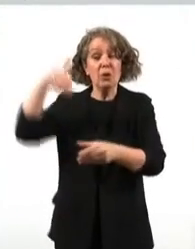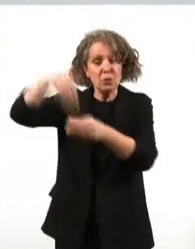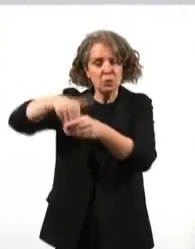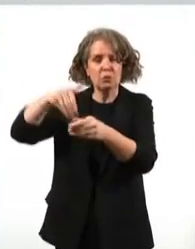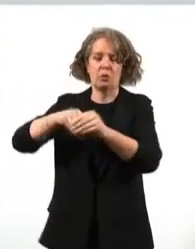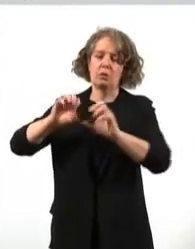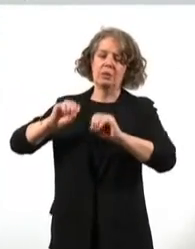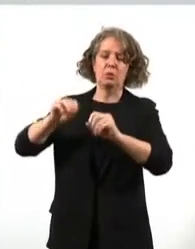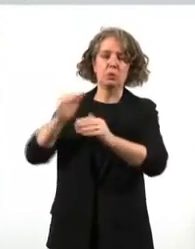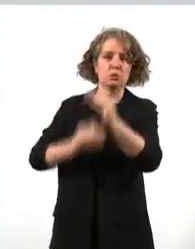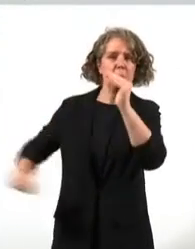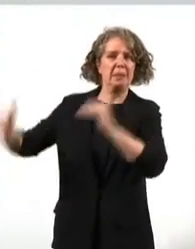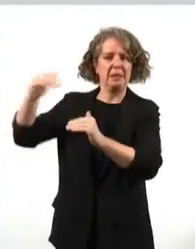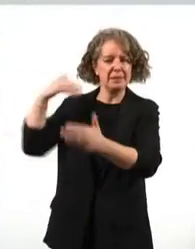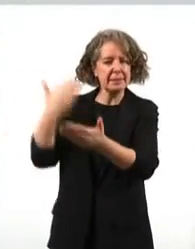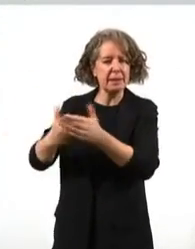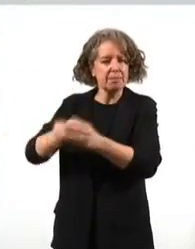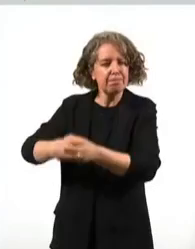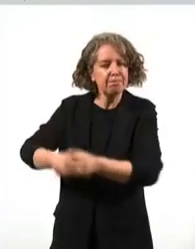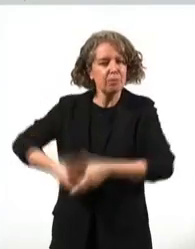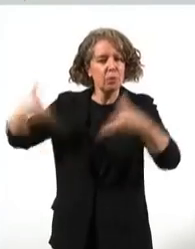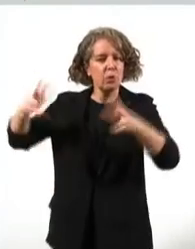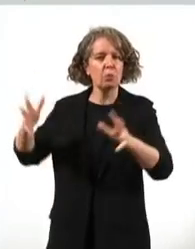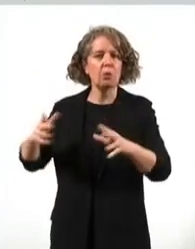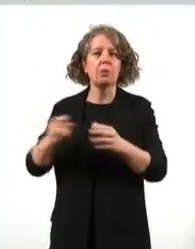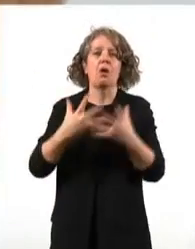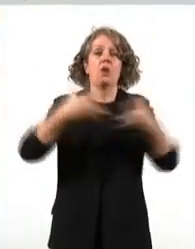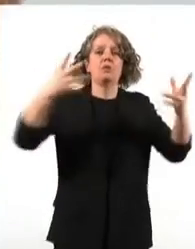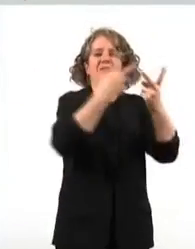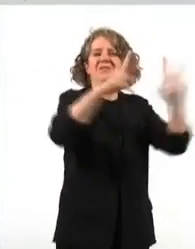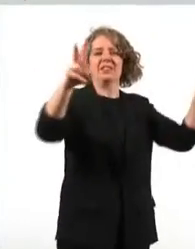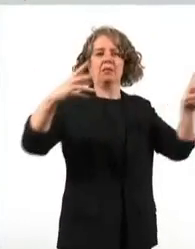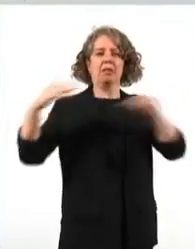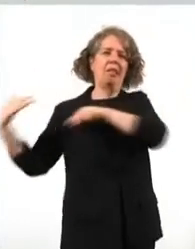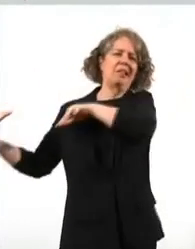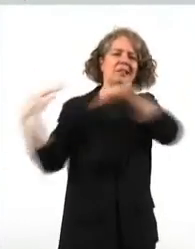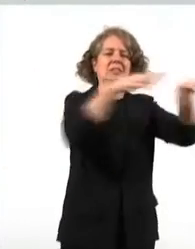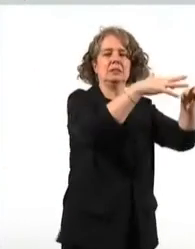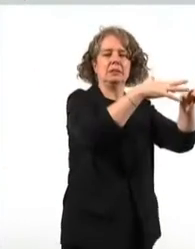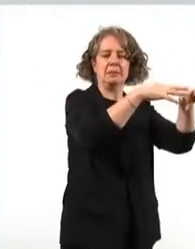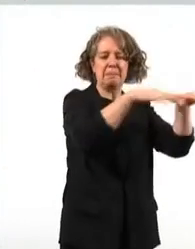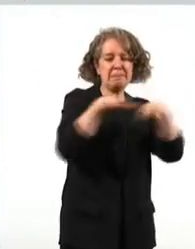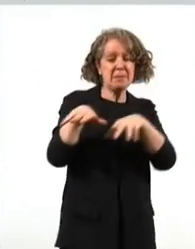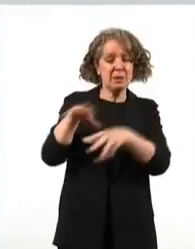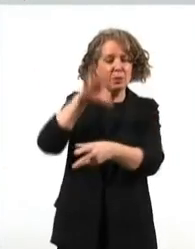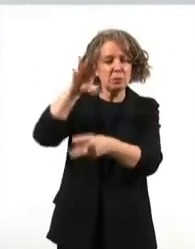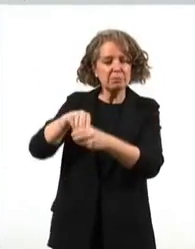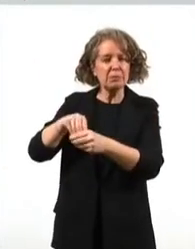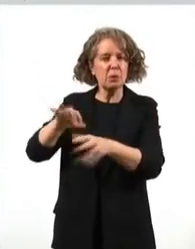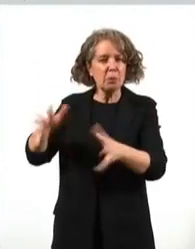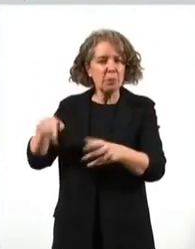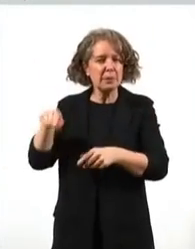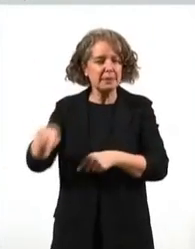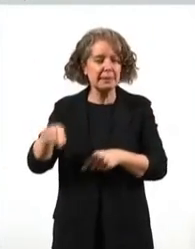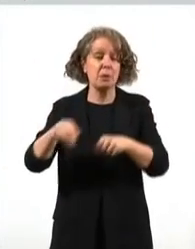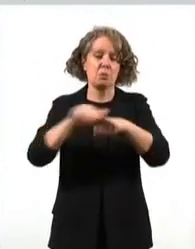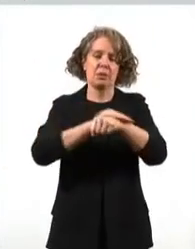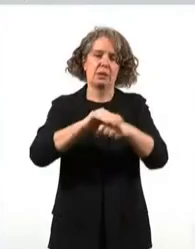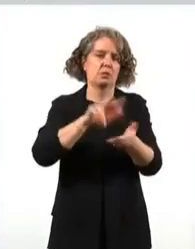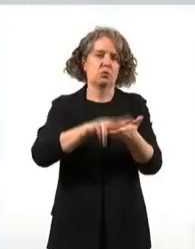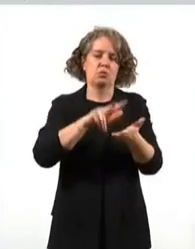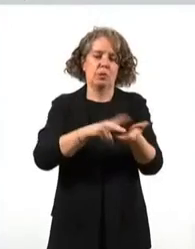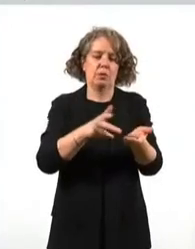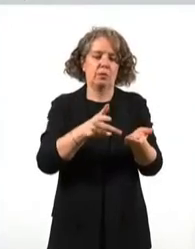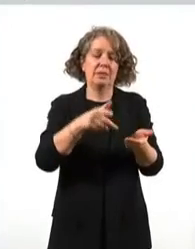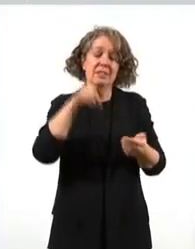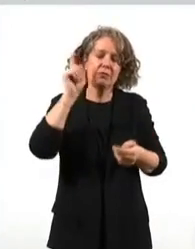villes moyennes, d'éviter que tout le monde n'ait à se rendre dans les métropoles. Mais il y a une politique du logement sur laquelle on doit retravailler. Et puis évidemment, il y a des